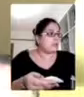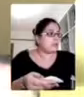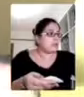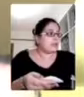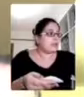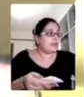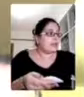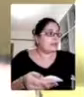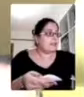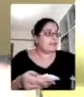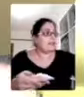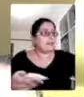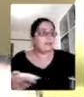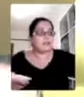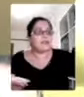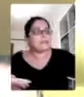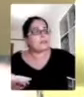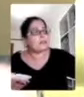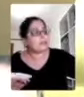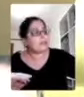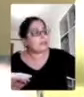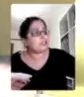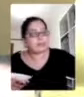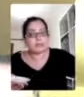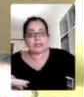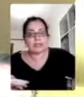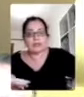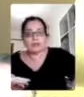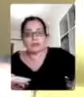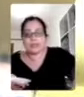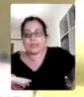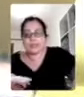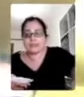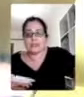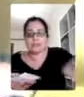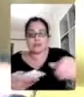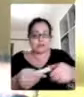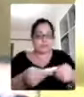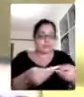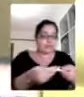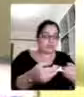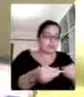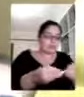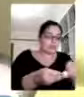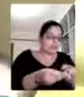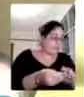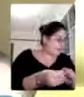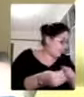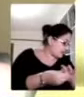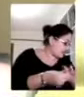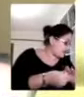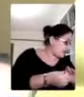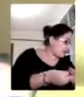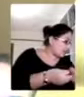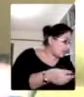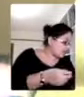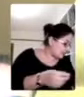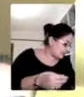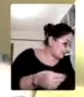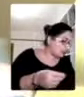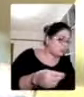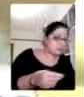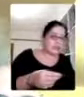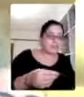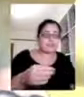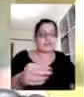Anladım. Yani valla başkalarını bilemiyorum. Ben kendimden söyleyeyim. Şu aksesuarlar gelse